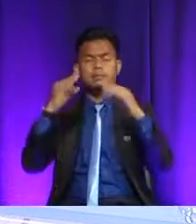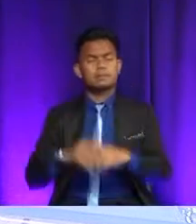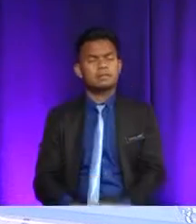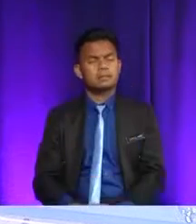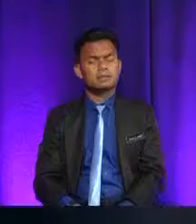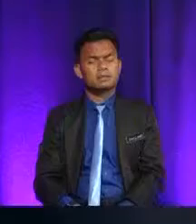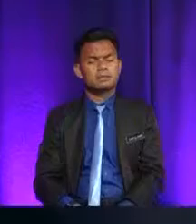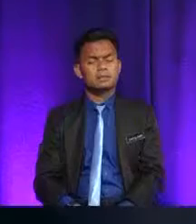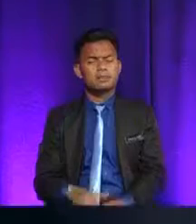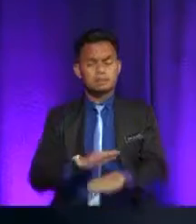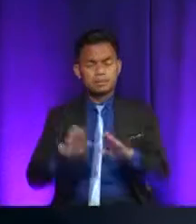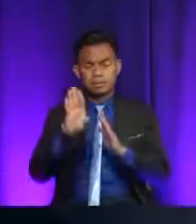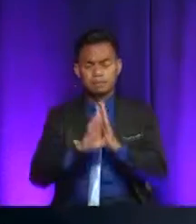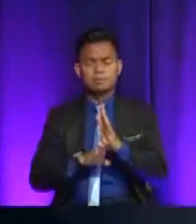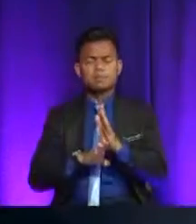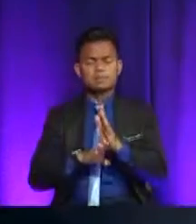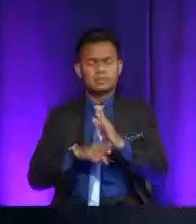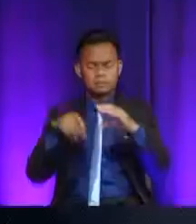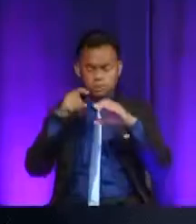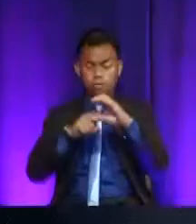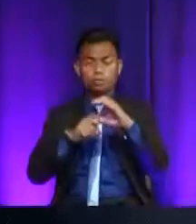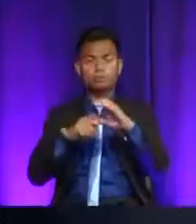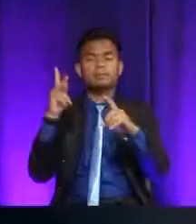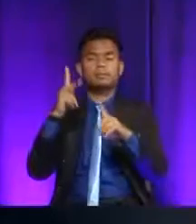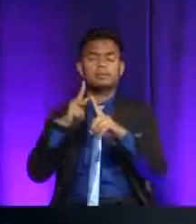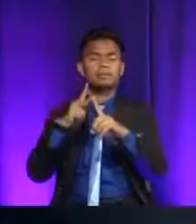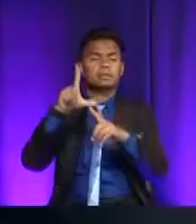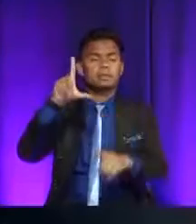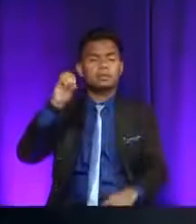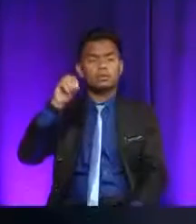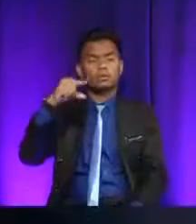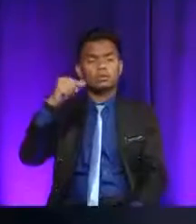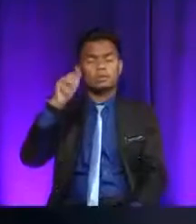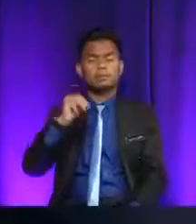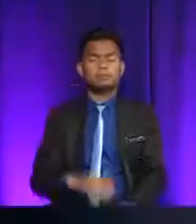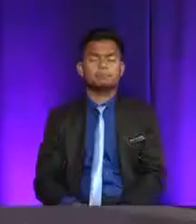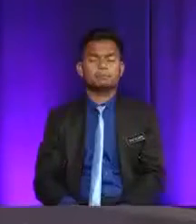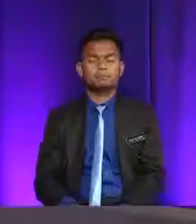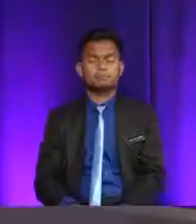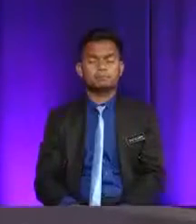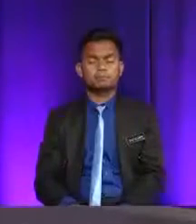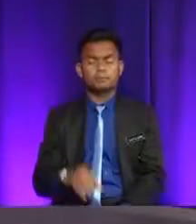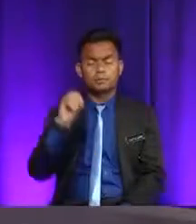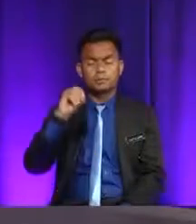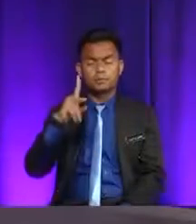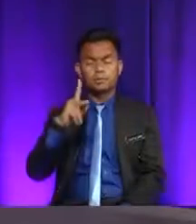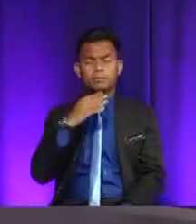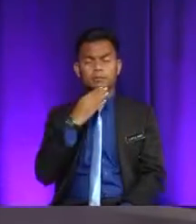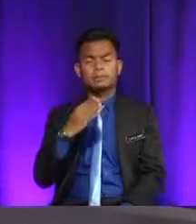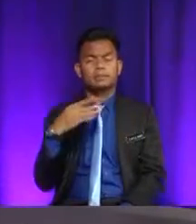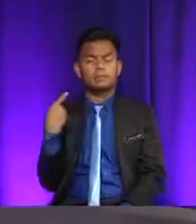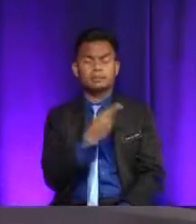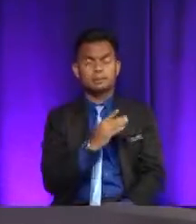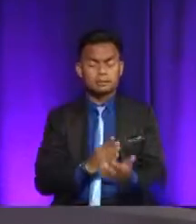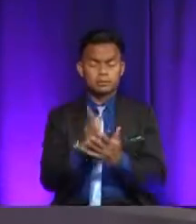tidak bergantung kepada logam tidak bergantung kepada logam Oke baik Saya teruskan lagi